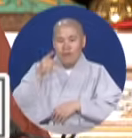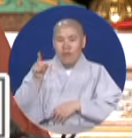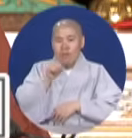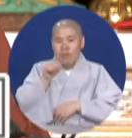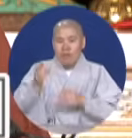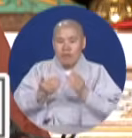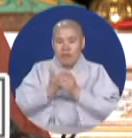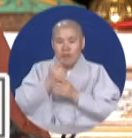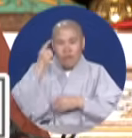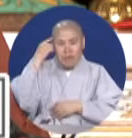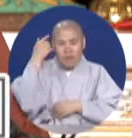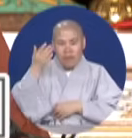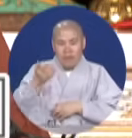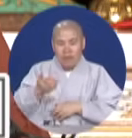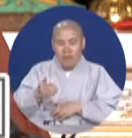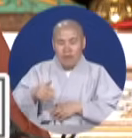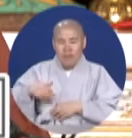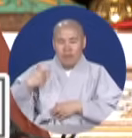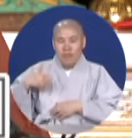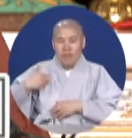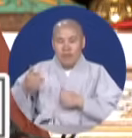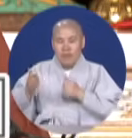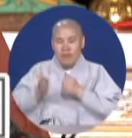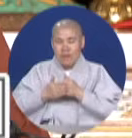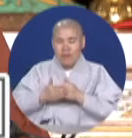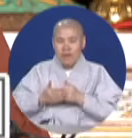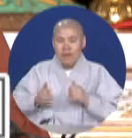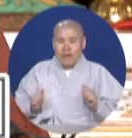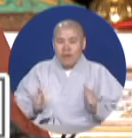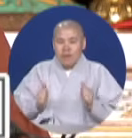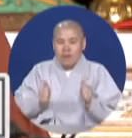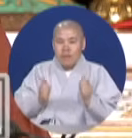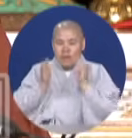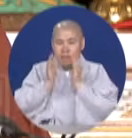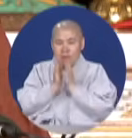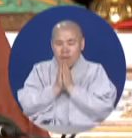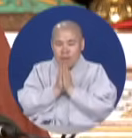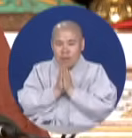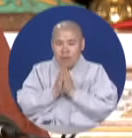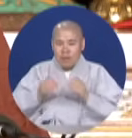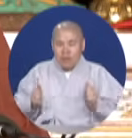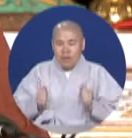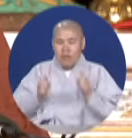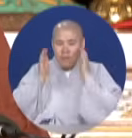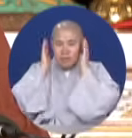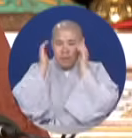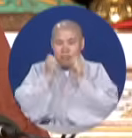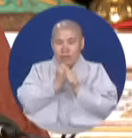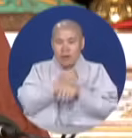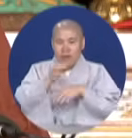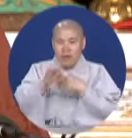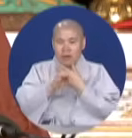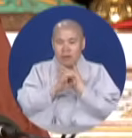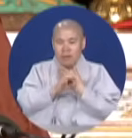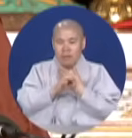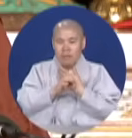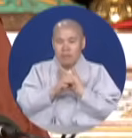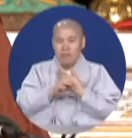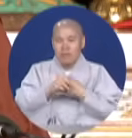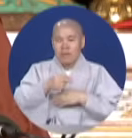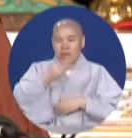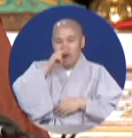모르죠. 그 모르니까 열심히 기도하시고 열심히 공부하시고 그러면